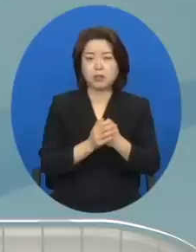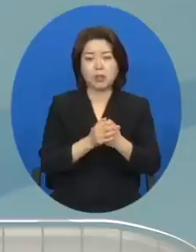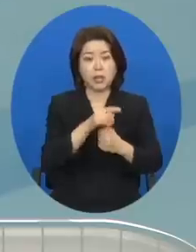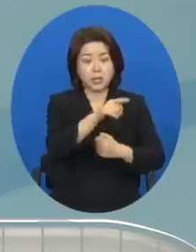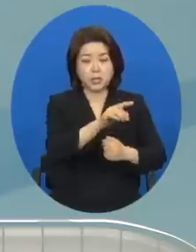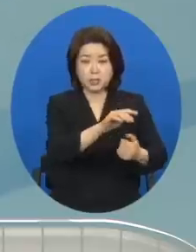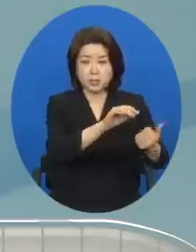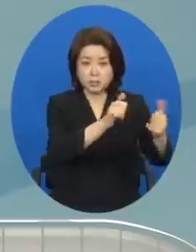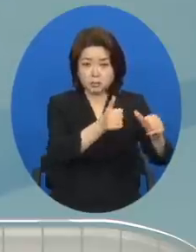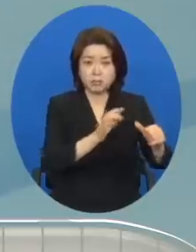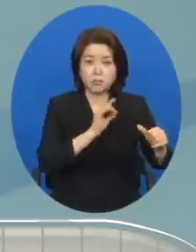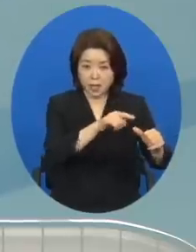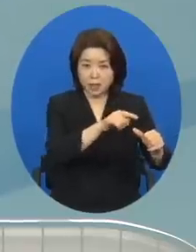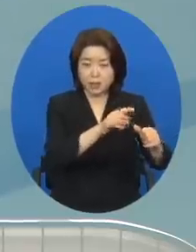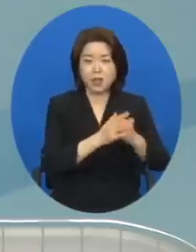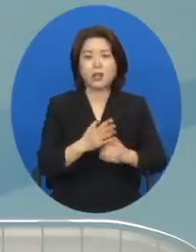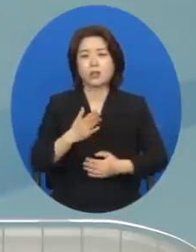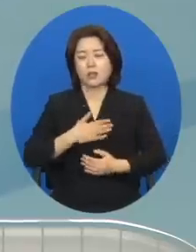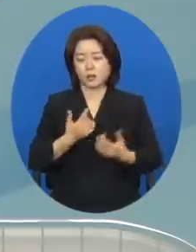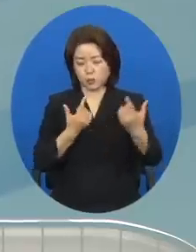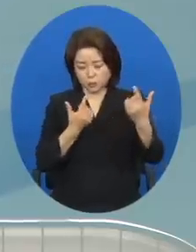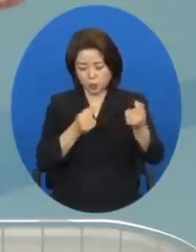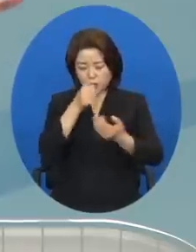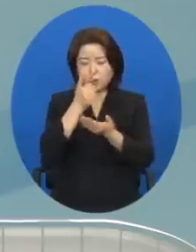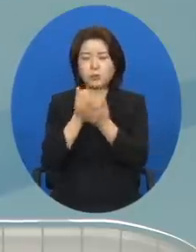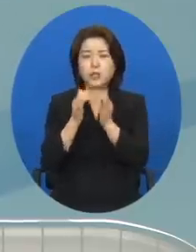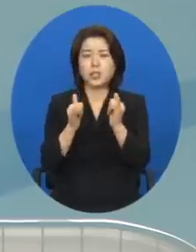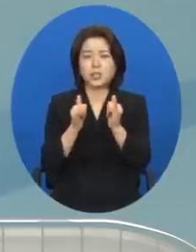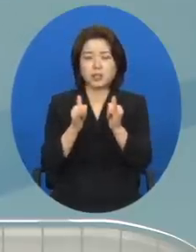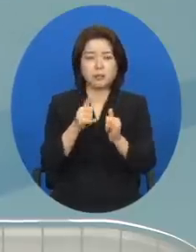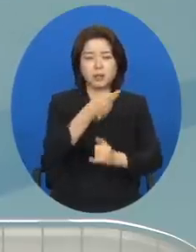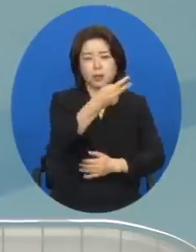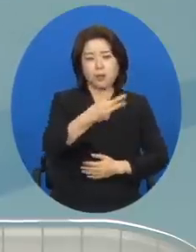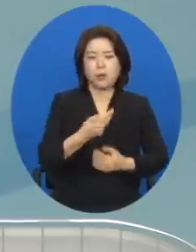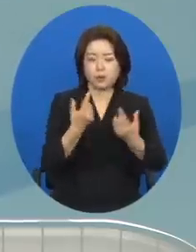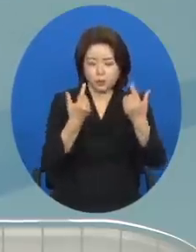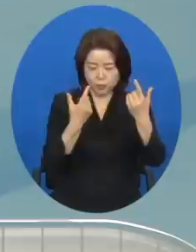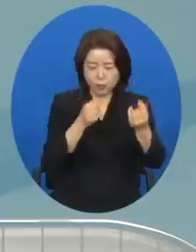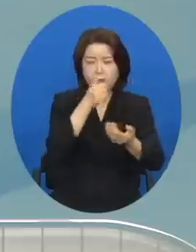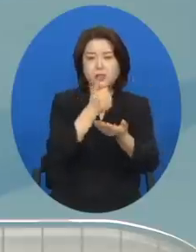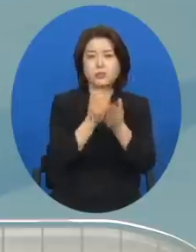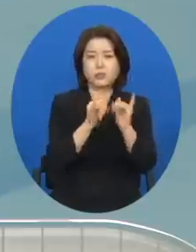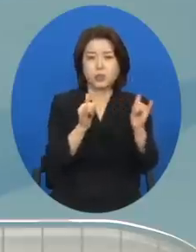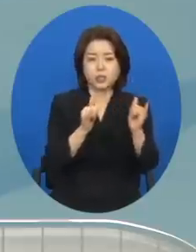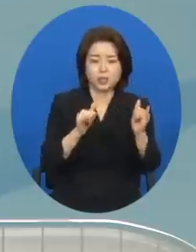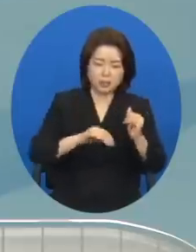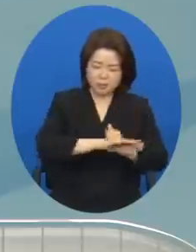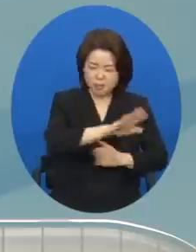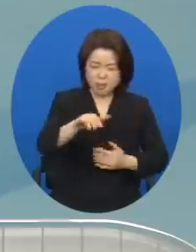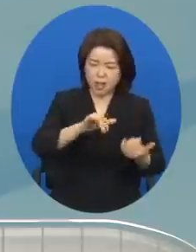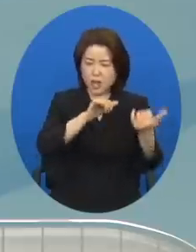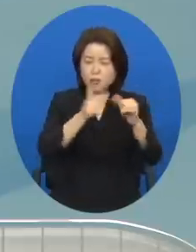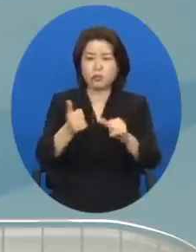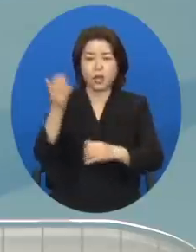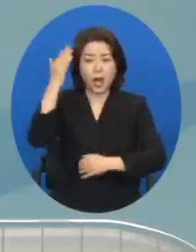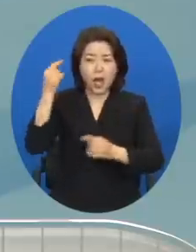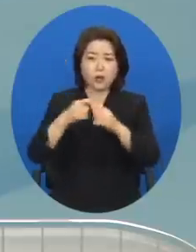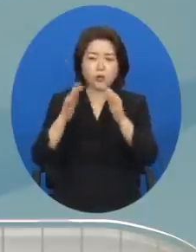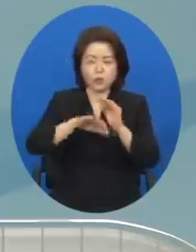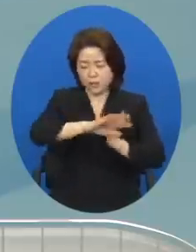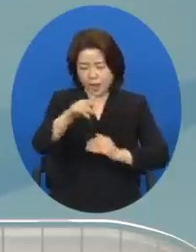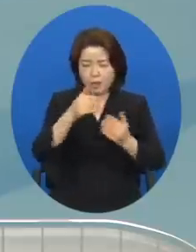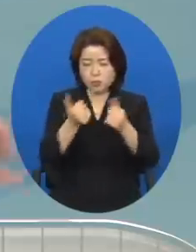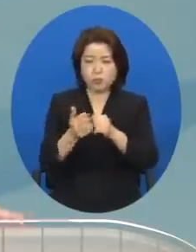죽나요? 우리도 똑같은 죄인인데, 그 사람하고 같은 죄인인데 다 죽는 거예요. 한국 교회가 가정도